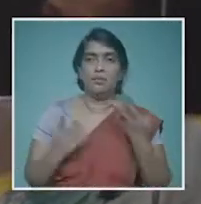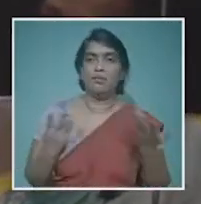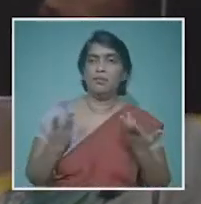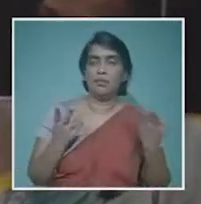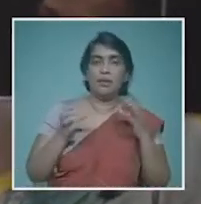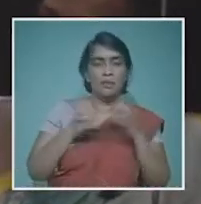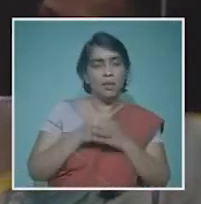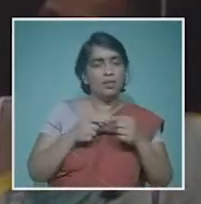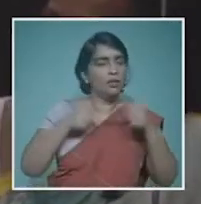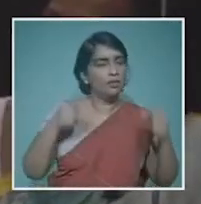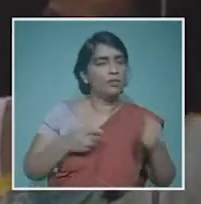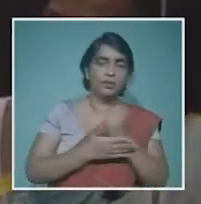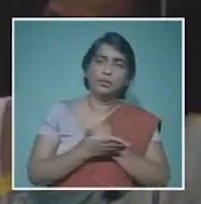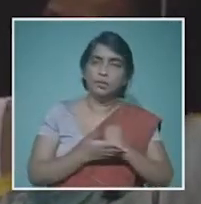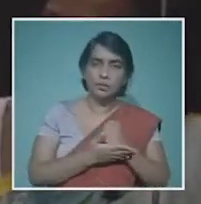පක්ෂ විපක්ෂ සියලුම දෙනා